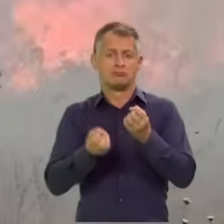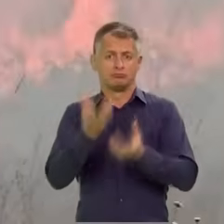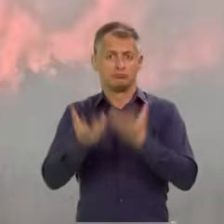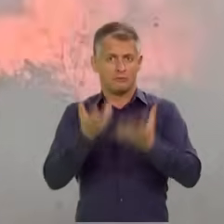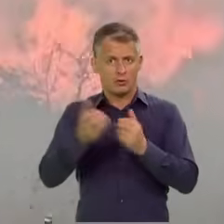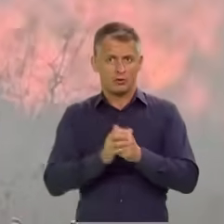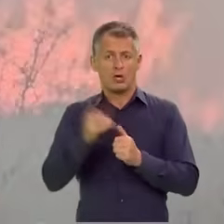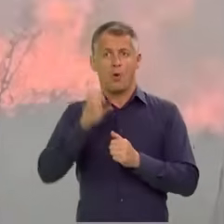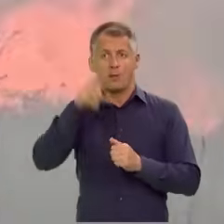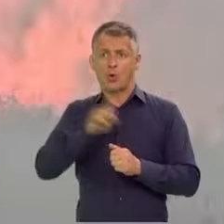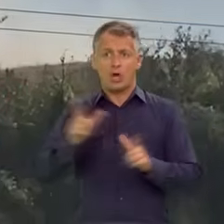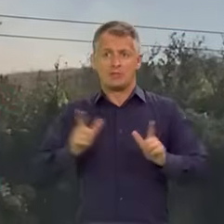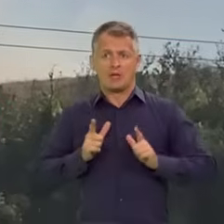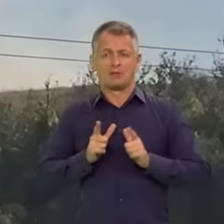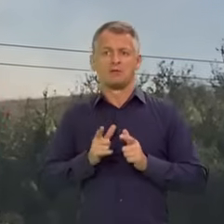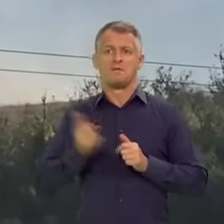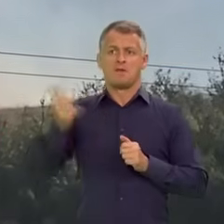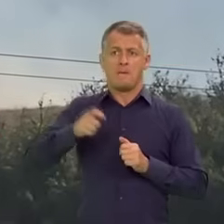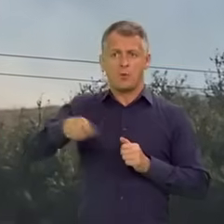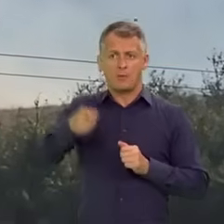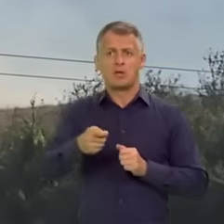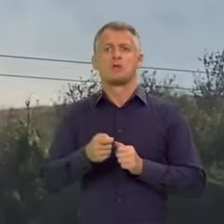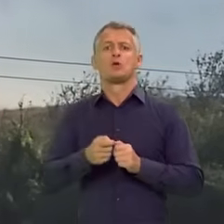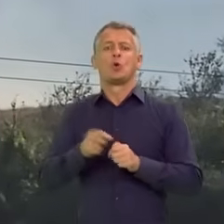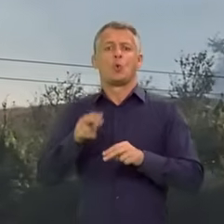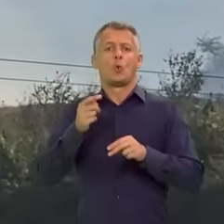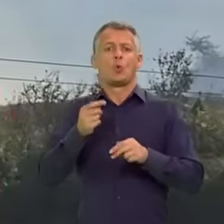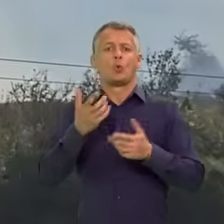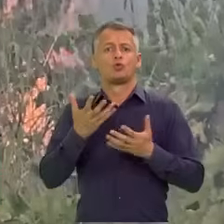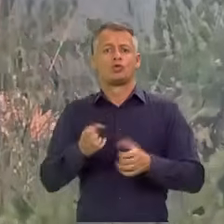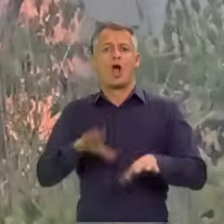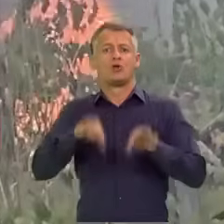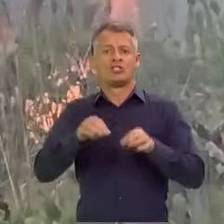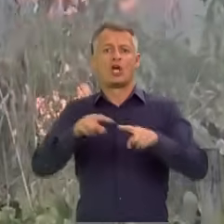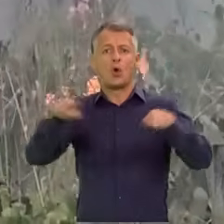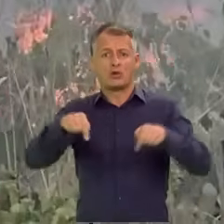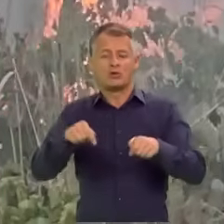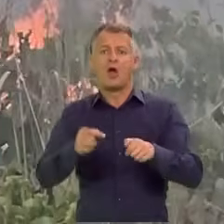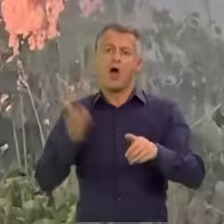așteptat ajutorul pompierilor și au ieșit în calea focului cu ce au găsit prin curți.